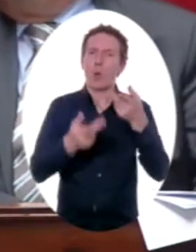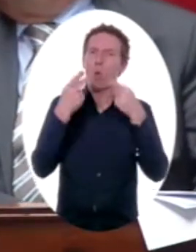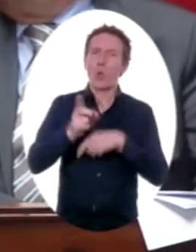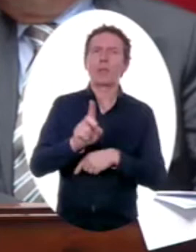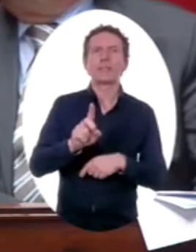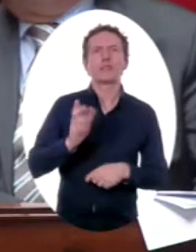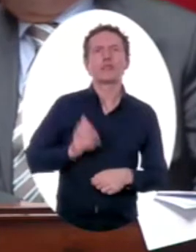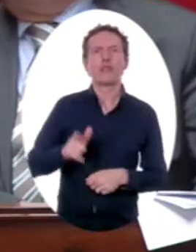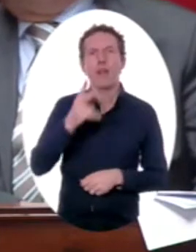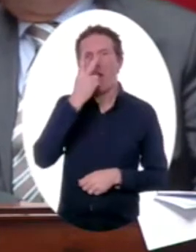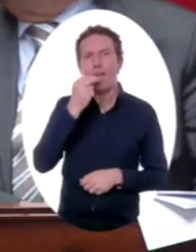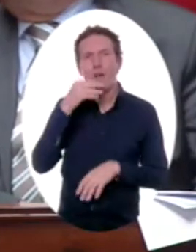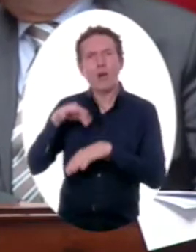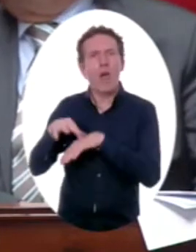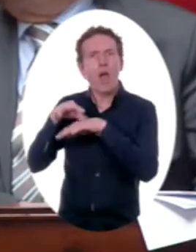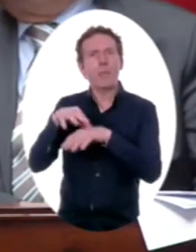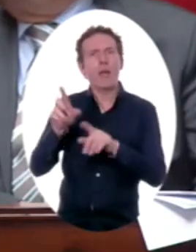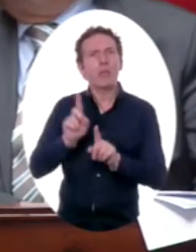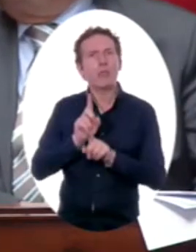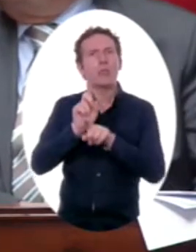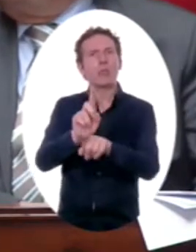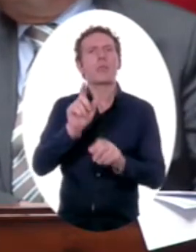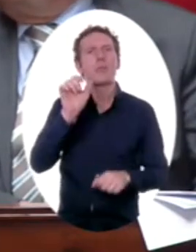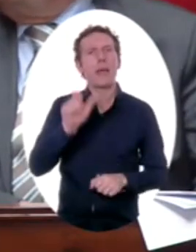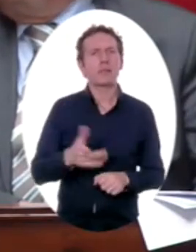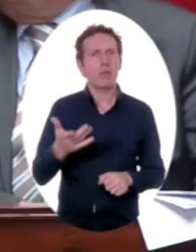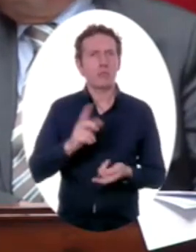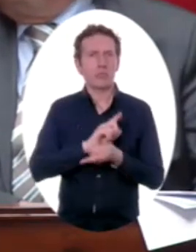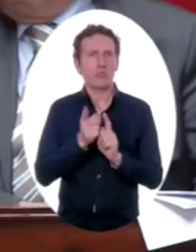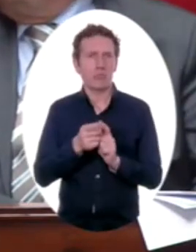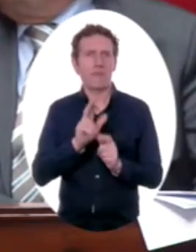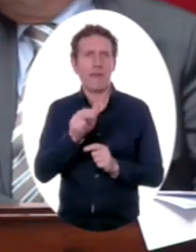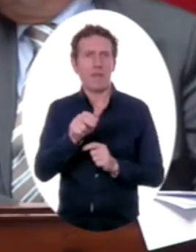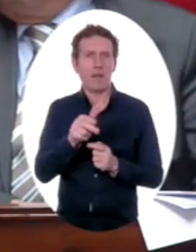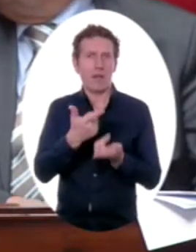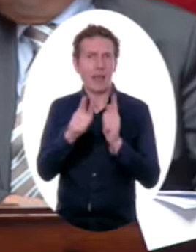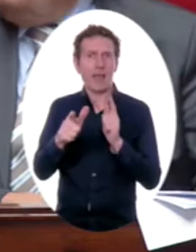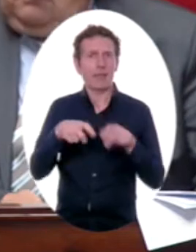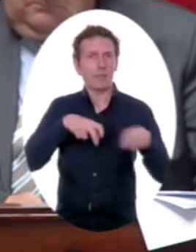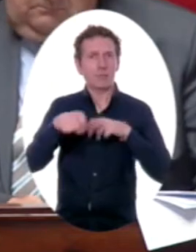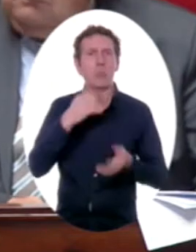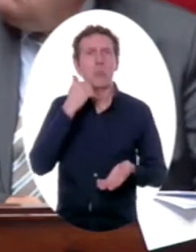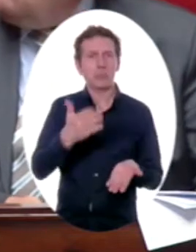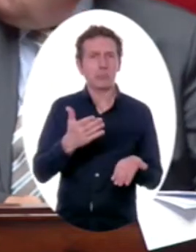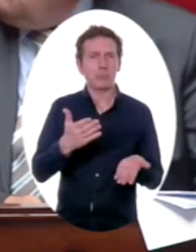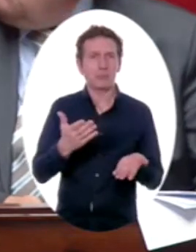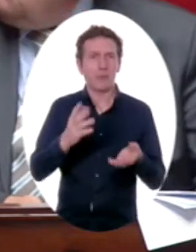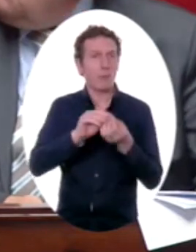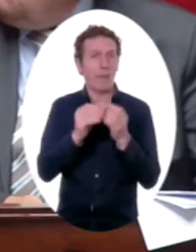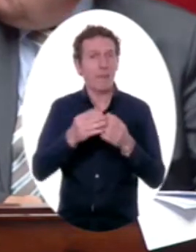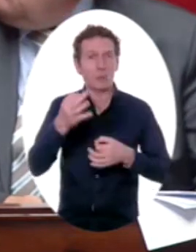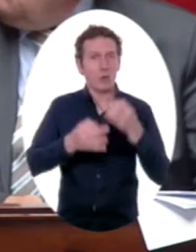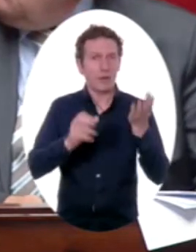aveugle accompagner la personne handicapée, de facto, on touche à sa liberté d'aller et venir. Donc un problème tout d'abord